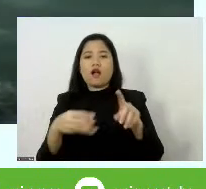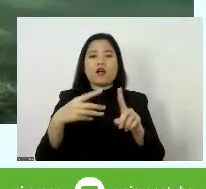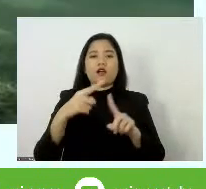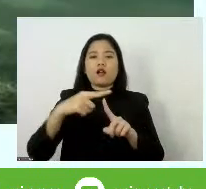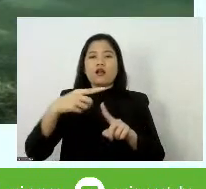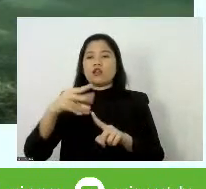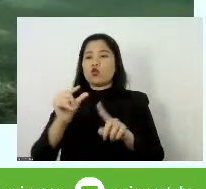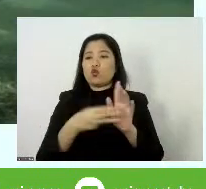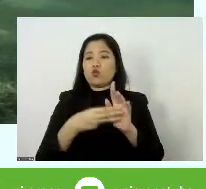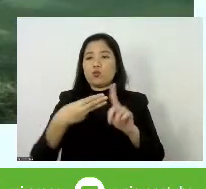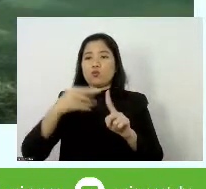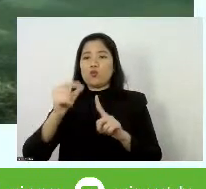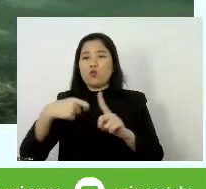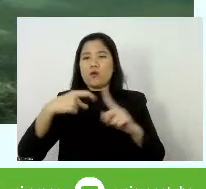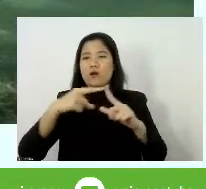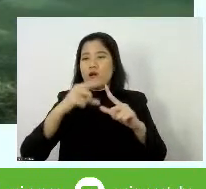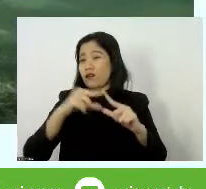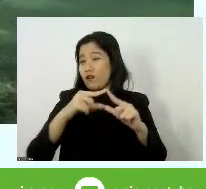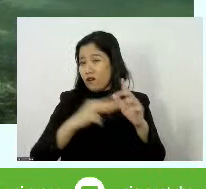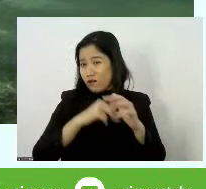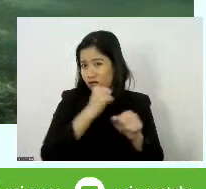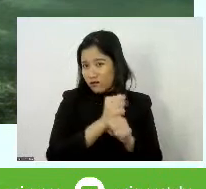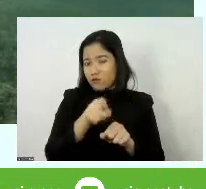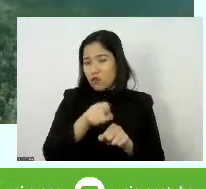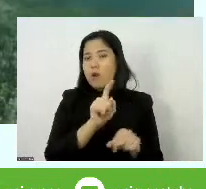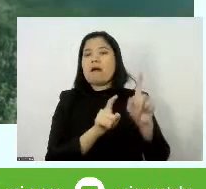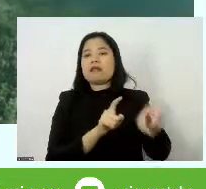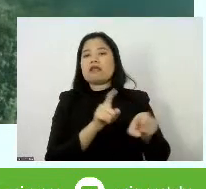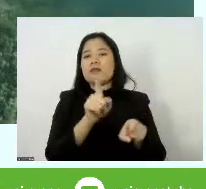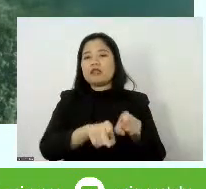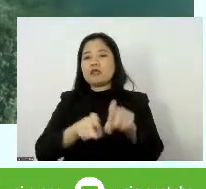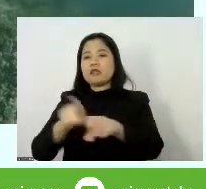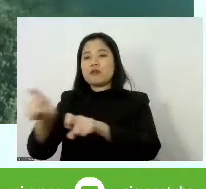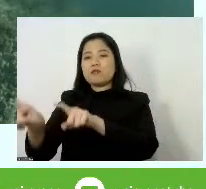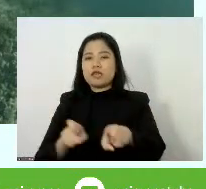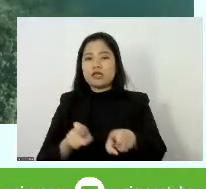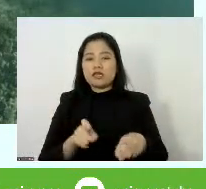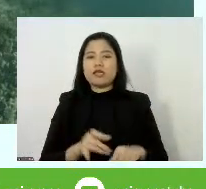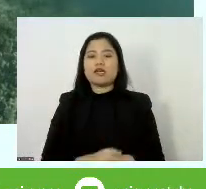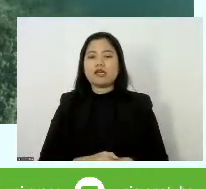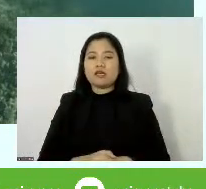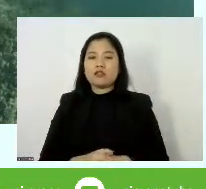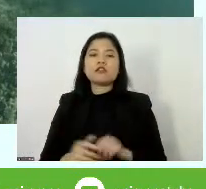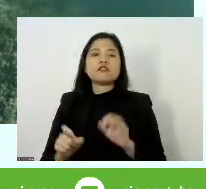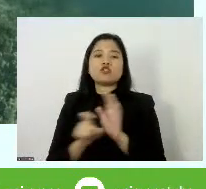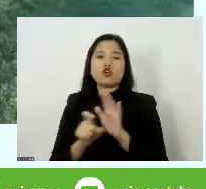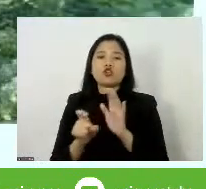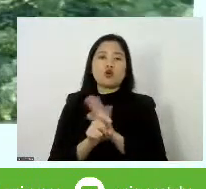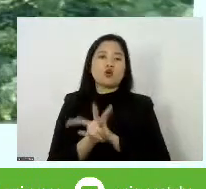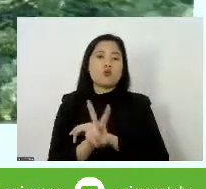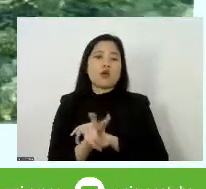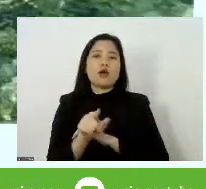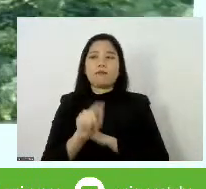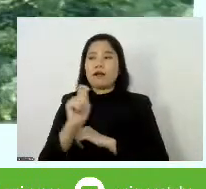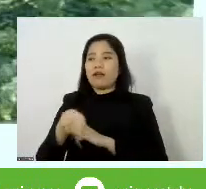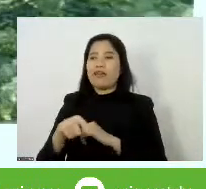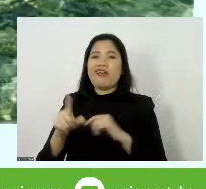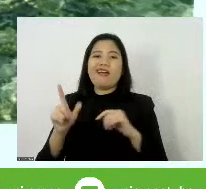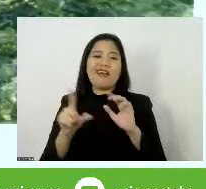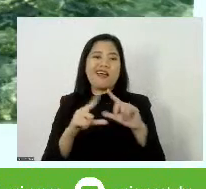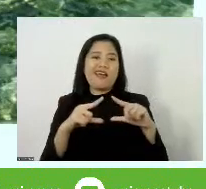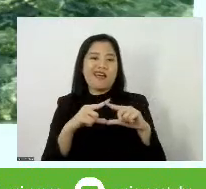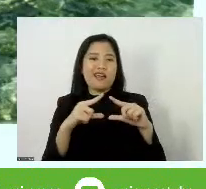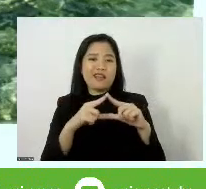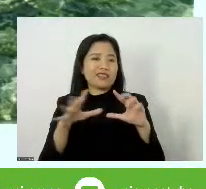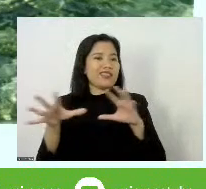disekitar tunggu para itu kemudian Yang kedua juga contoh-contoh penggunaan Alat tangkap yang yang tidak